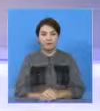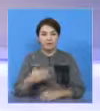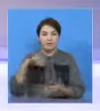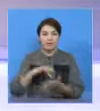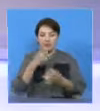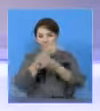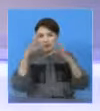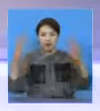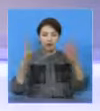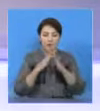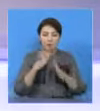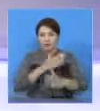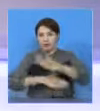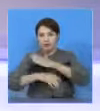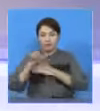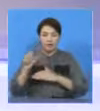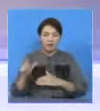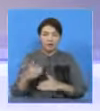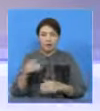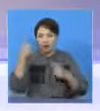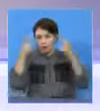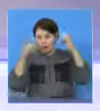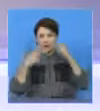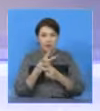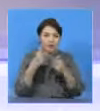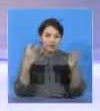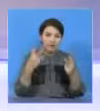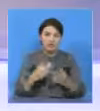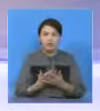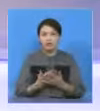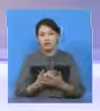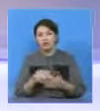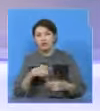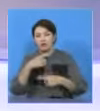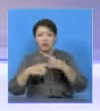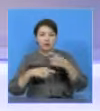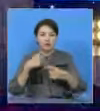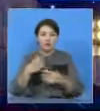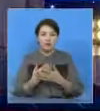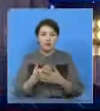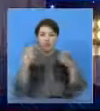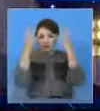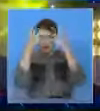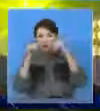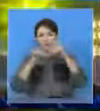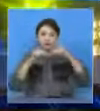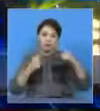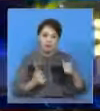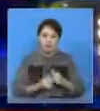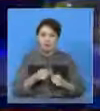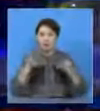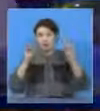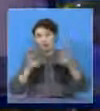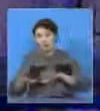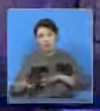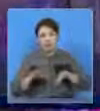Қалалық мәдениет үйінде мүмкіндігі шектеулі жандар өнер көрсетті. Олар кедергісіз келешек жобасы аясында өнерге ғашық жүрегім атты